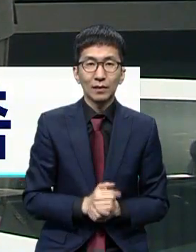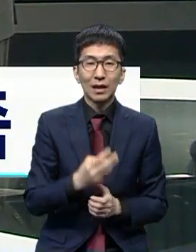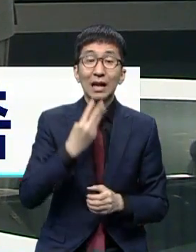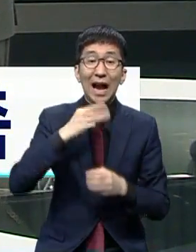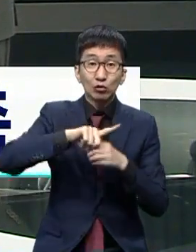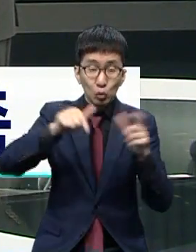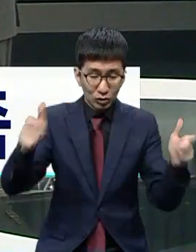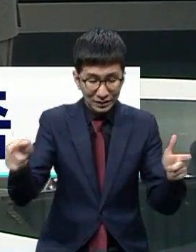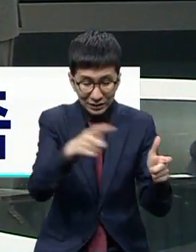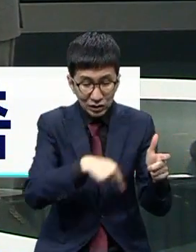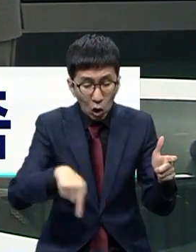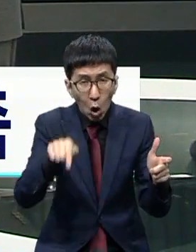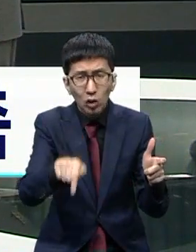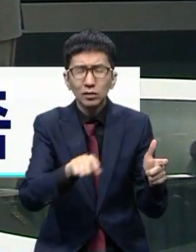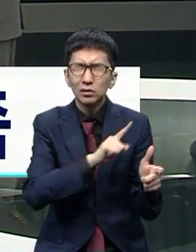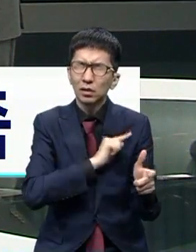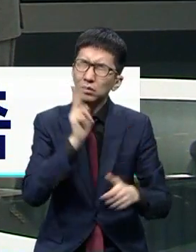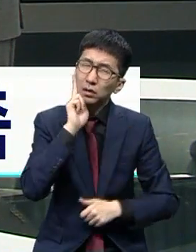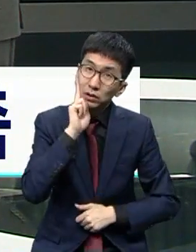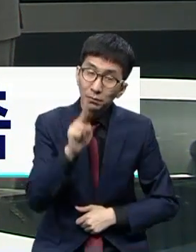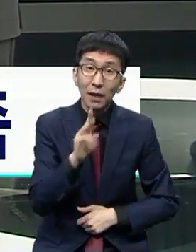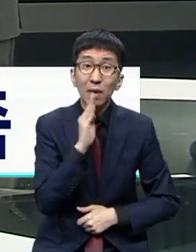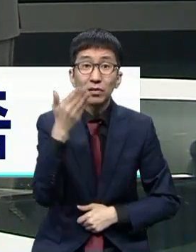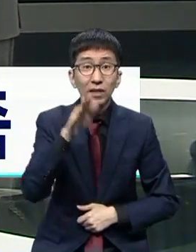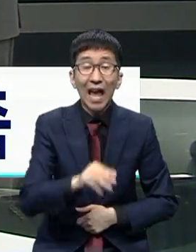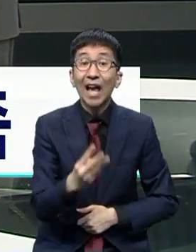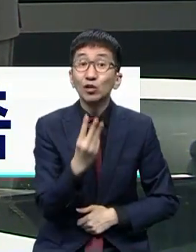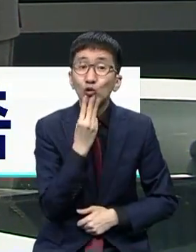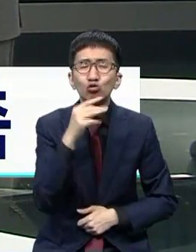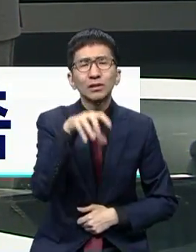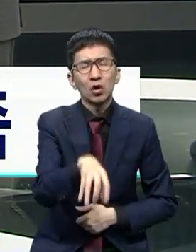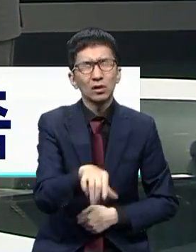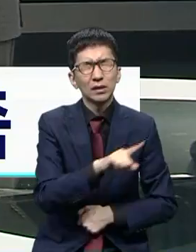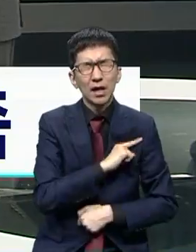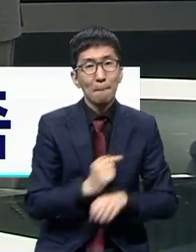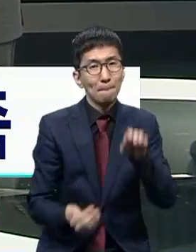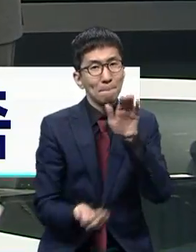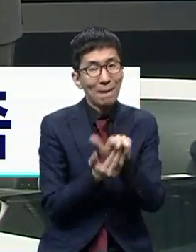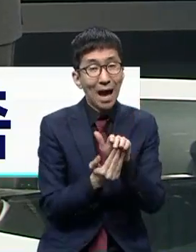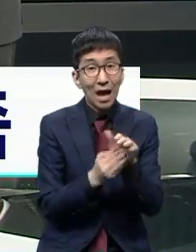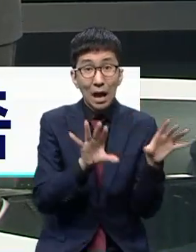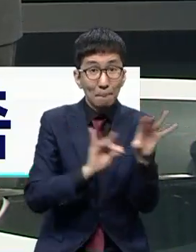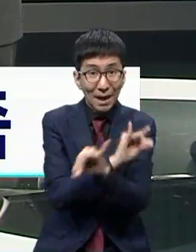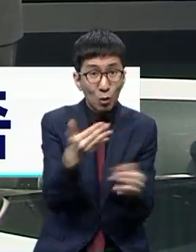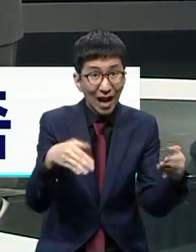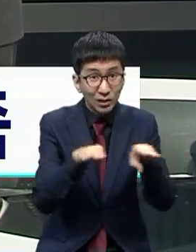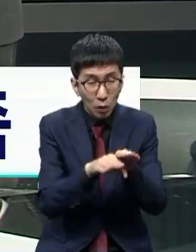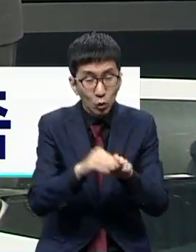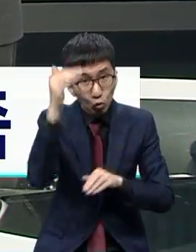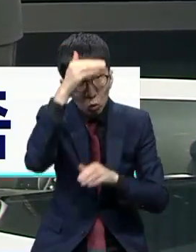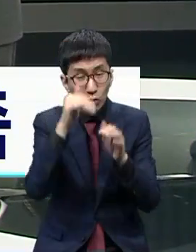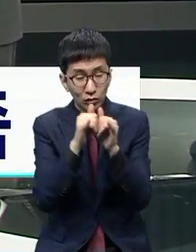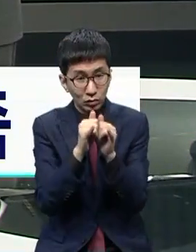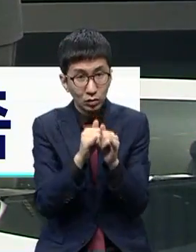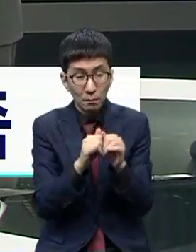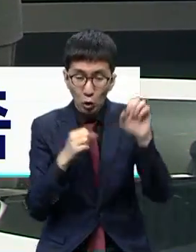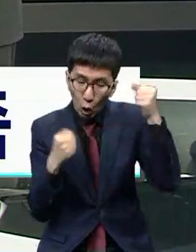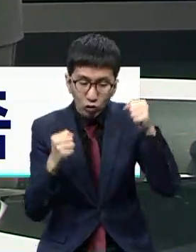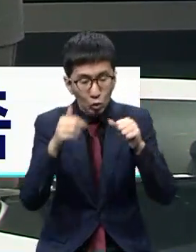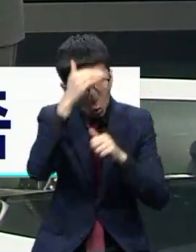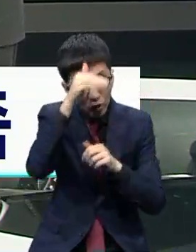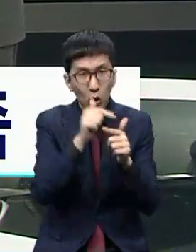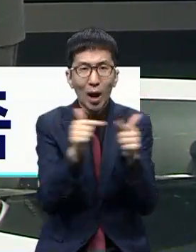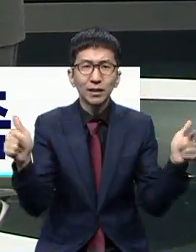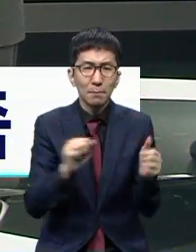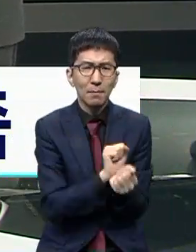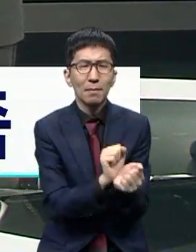지금 상황이 심각한 수도권 가운데서도 특히 서울은 백화점과 공연장을 중심으로 확진자가 이어지면서 하루